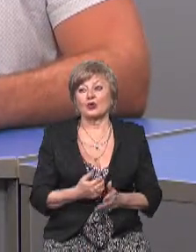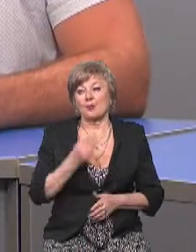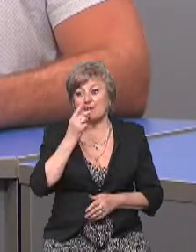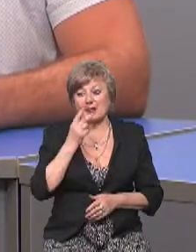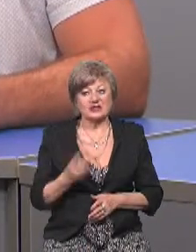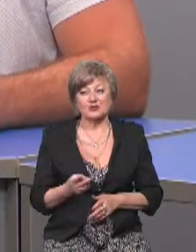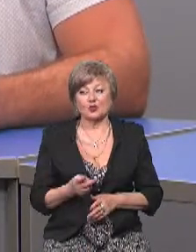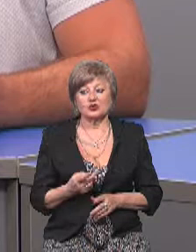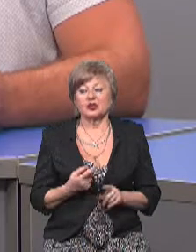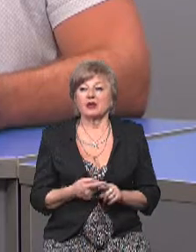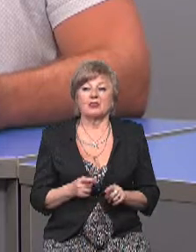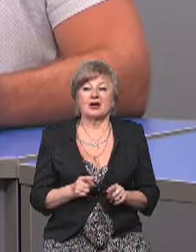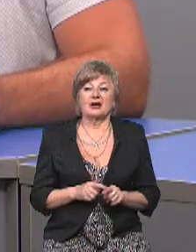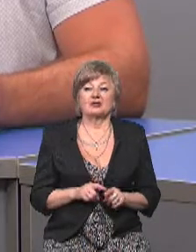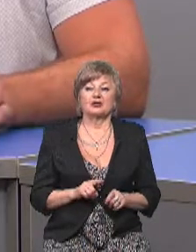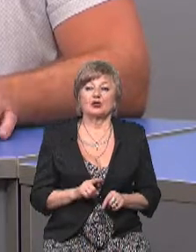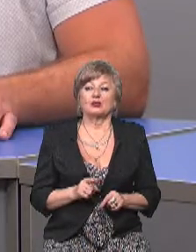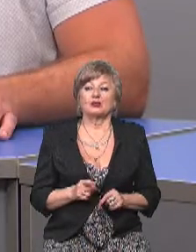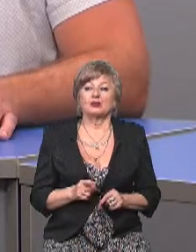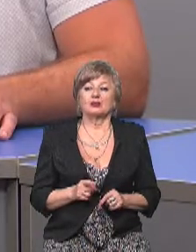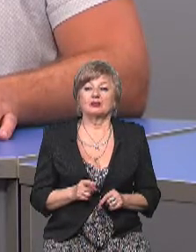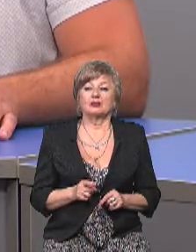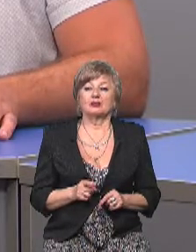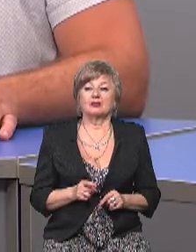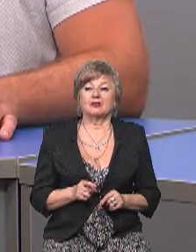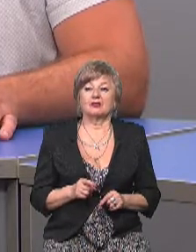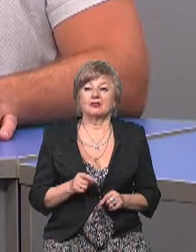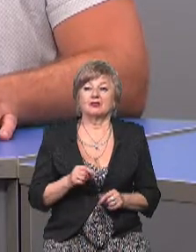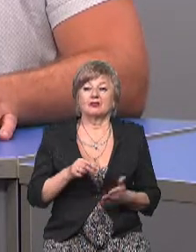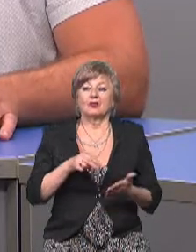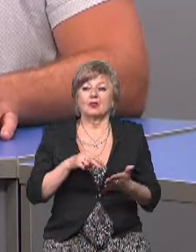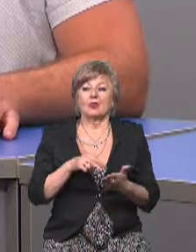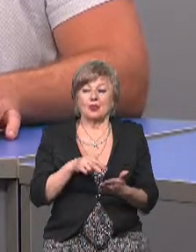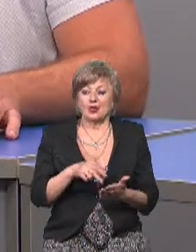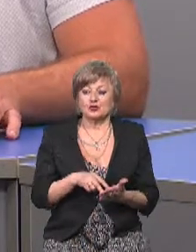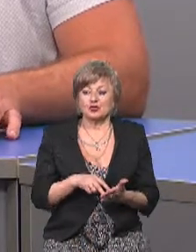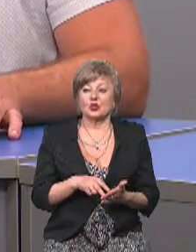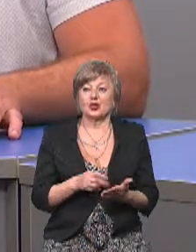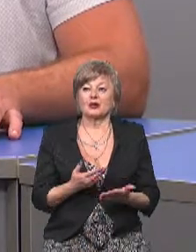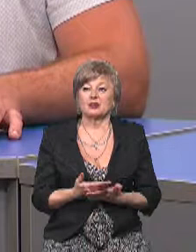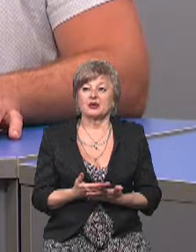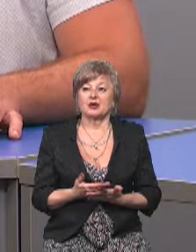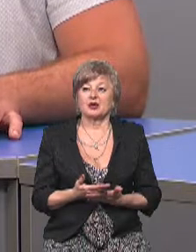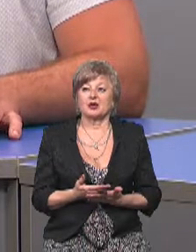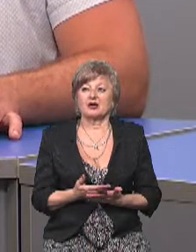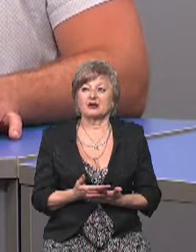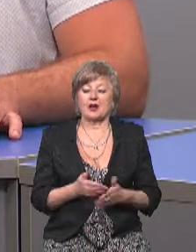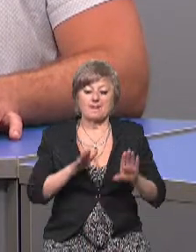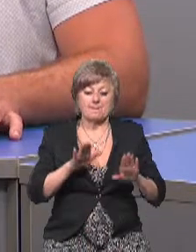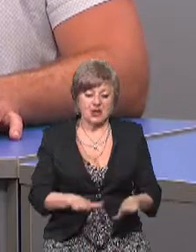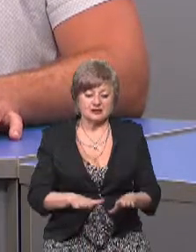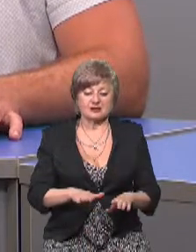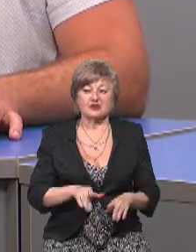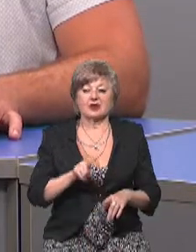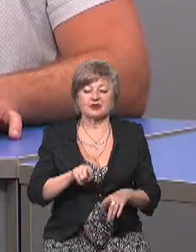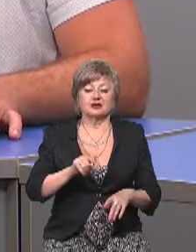побачимо. Це ж не то, що там прямо десь хтось буде стояти, якийсь зроблять пункт, і на цьому пункті